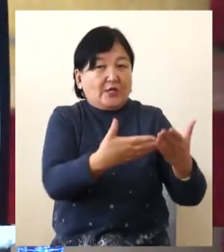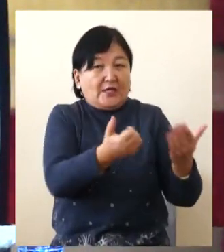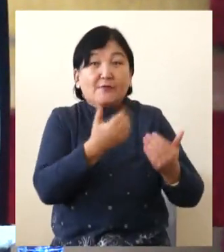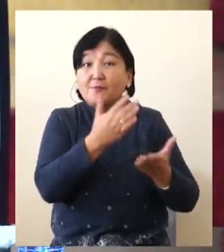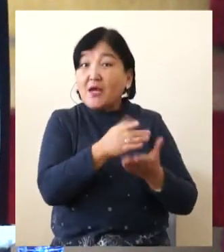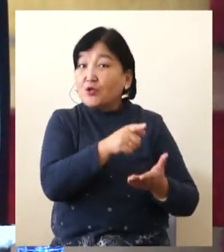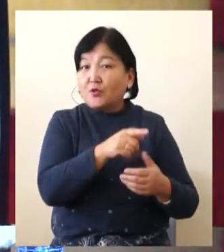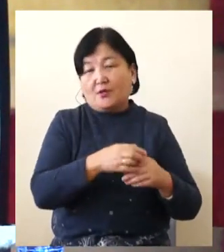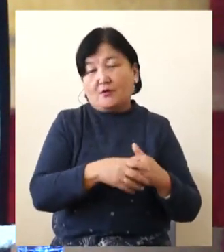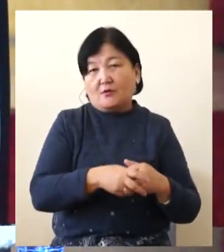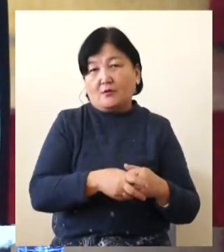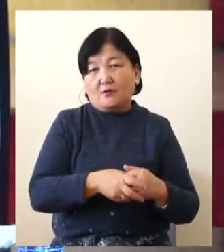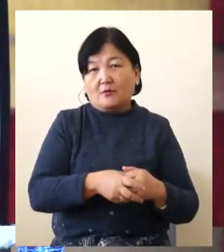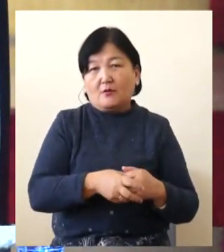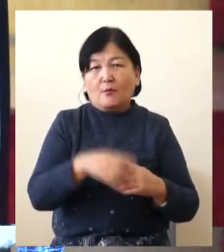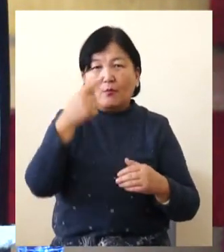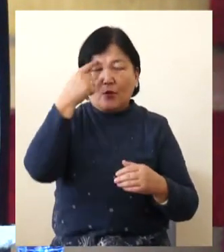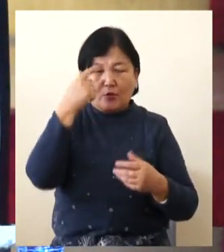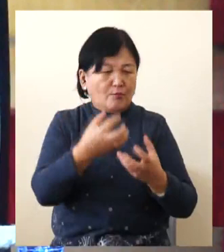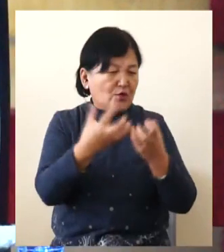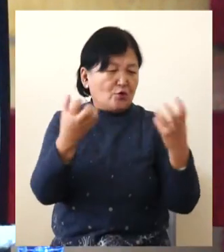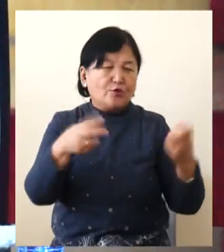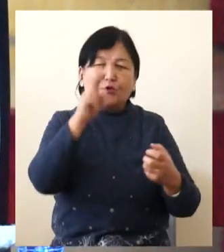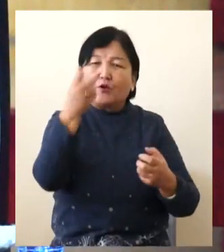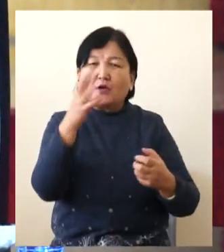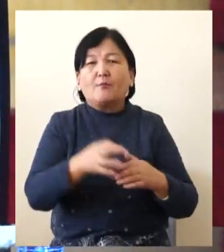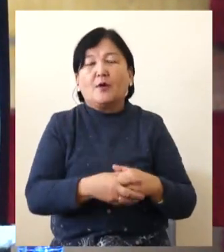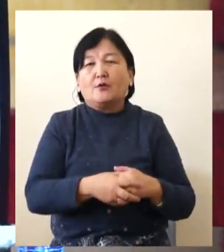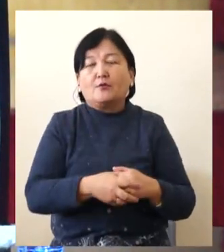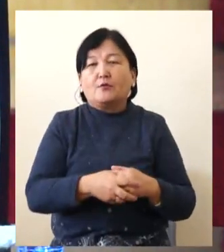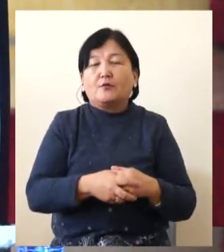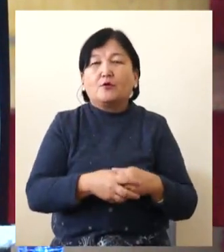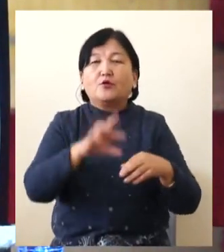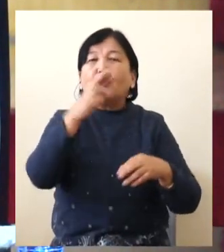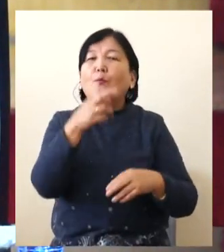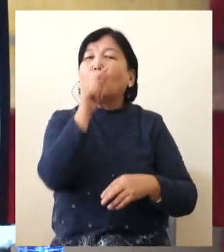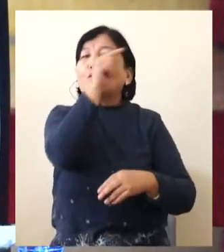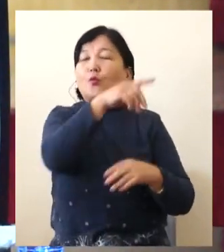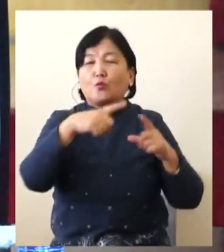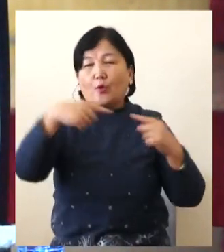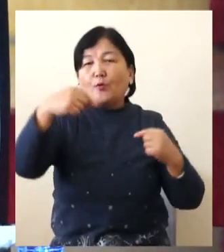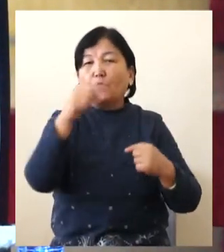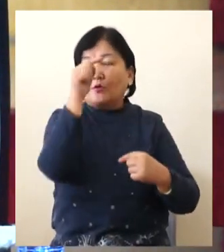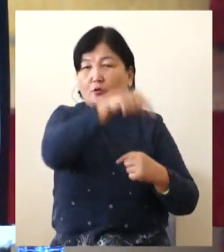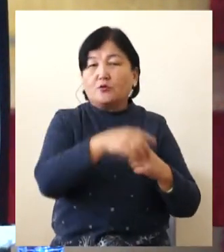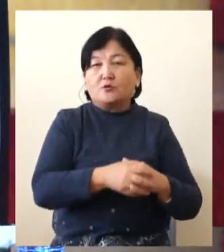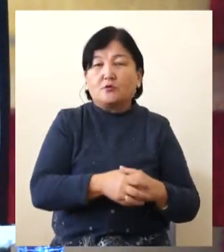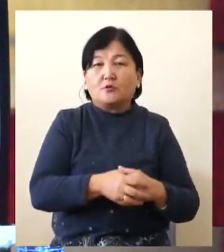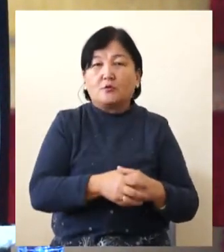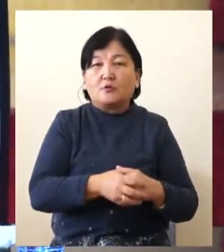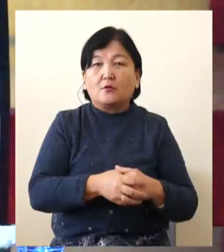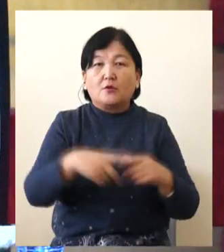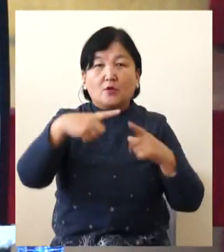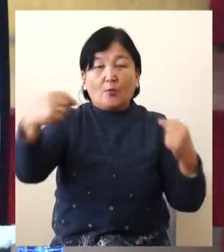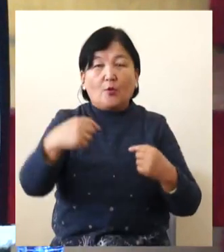Гэхдээ мөн Монгол руу зөндөө олон компаниуд Япон руу өрөөндөө 40-50 хүнтэй компаниуд байхгүй. Яа